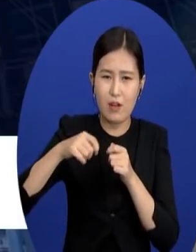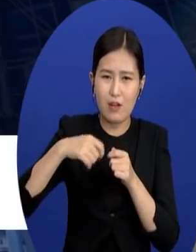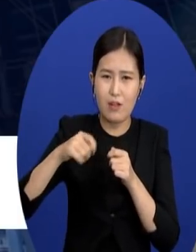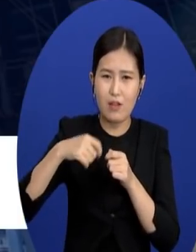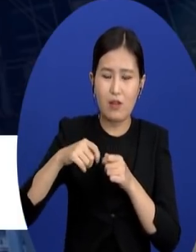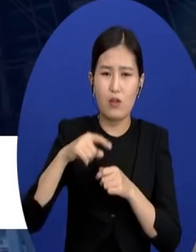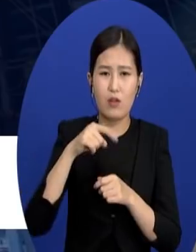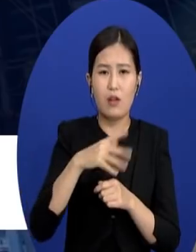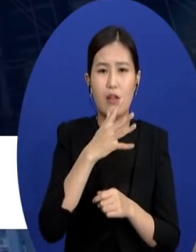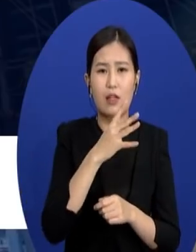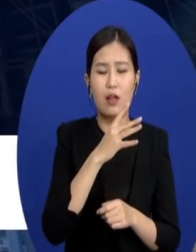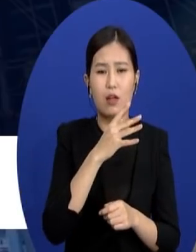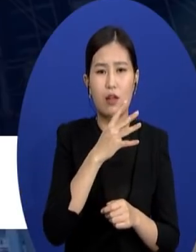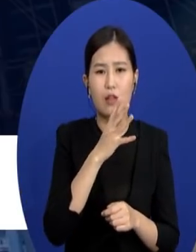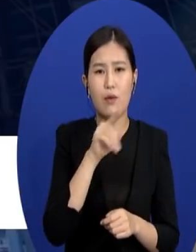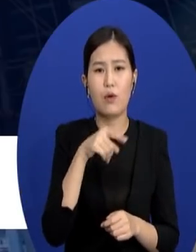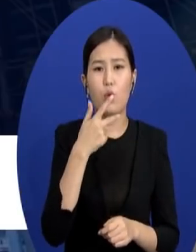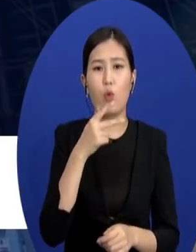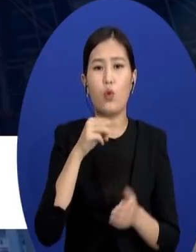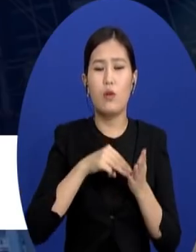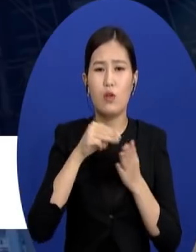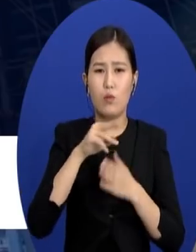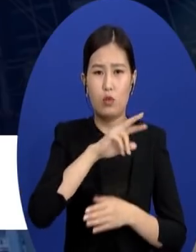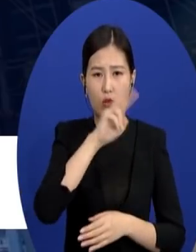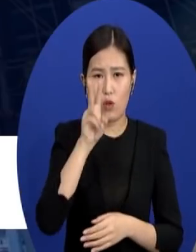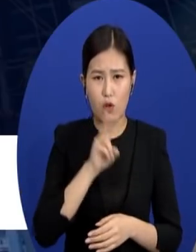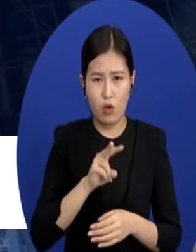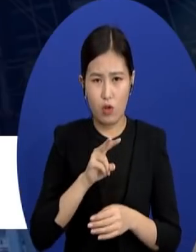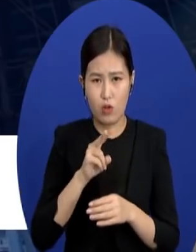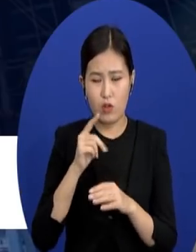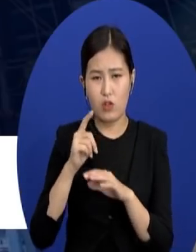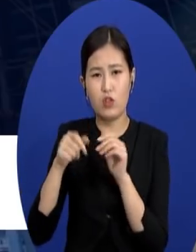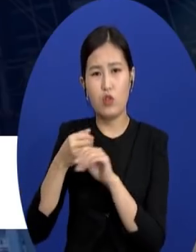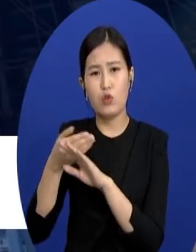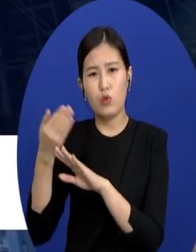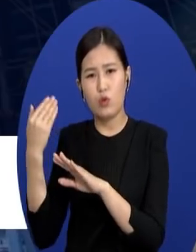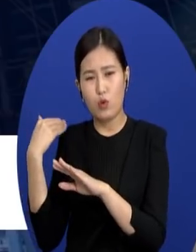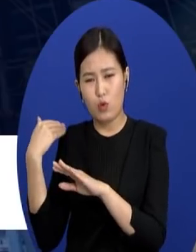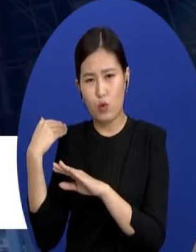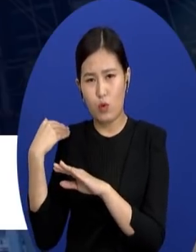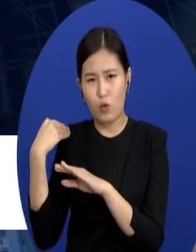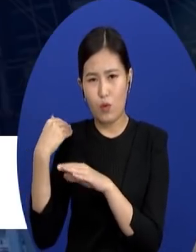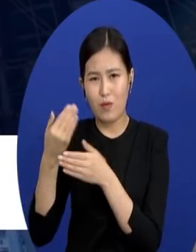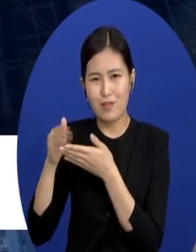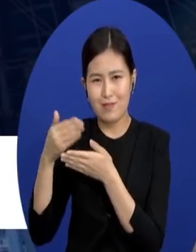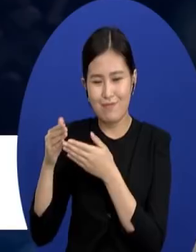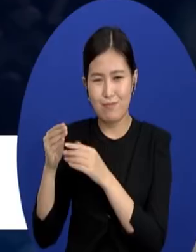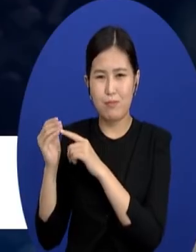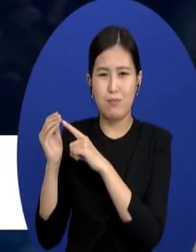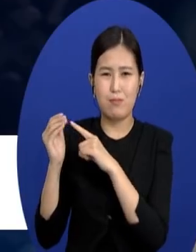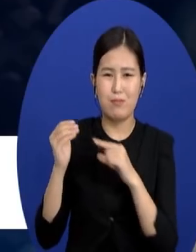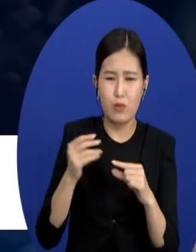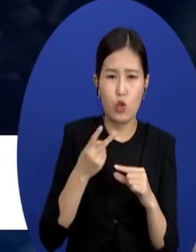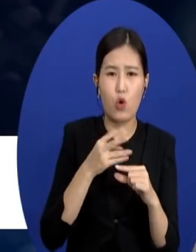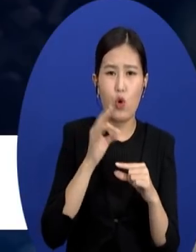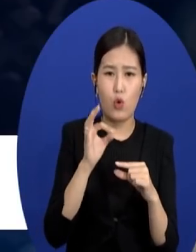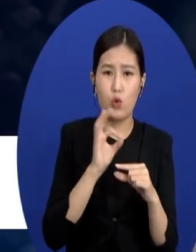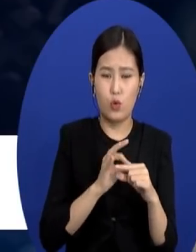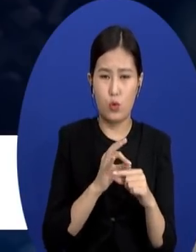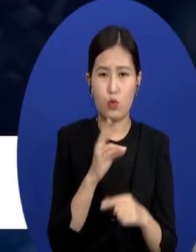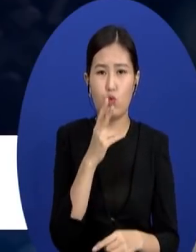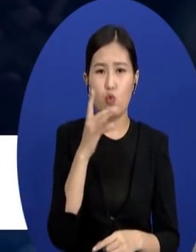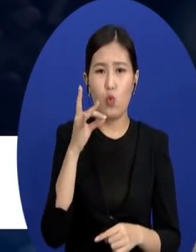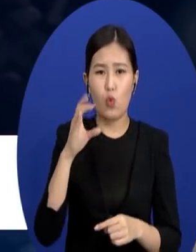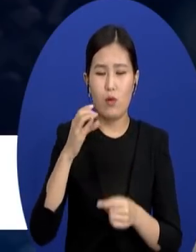5.3 тэрбум доллар байна. Энэ нь өмнөх оноос 1.3 тэрбум доллар буюу 20% буурсан үзүүлэлт юм аа. За нүүрсний экспорт